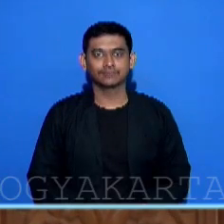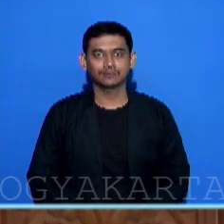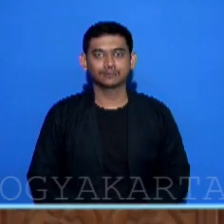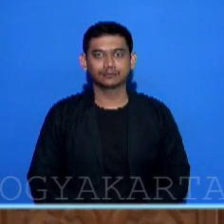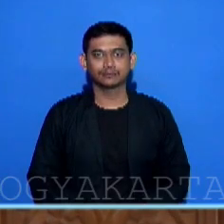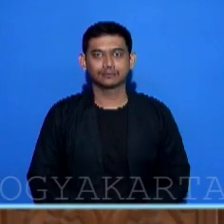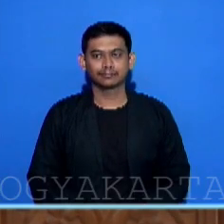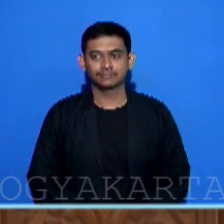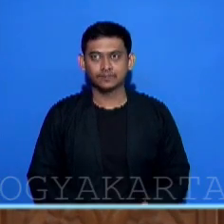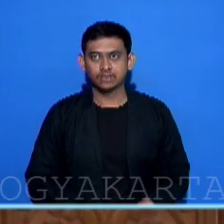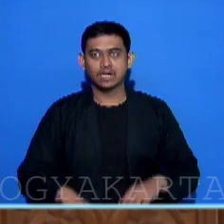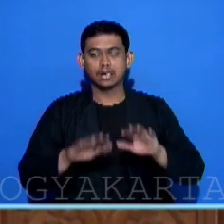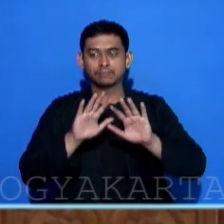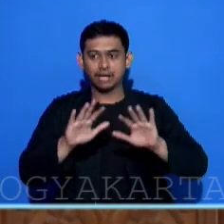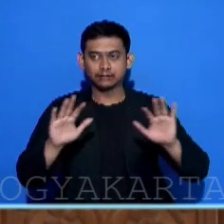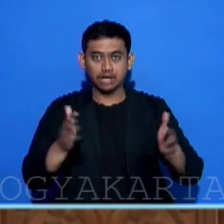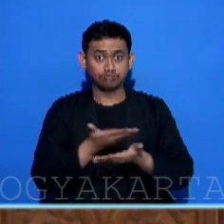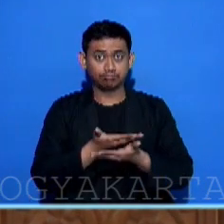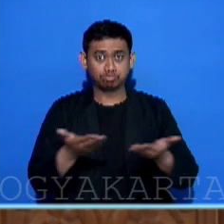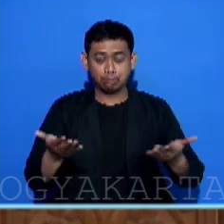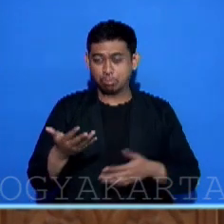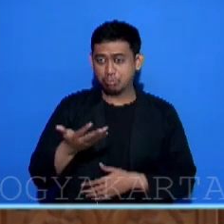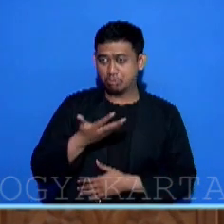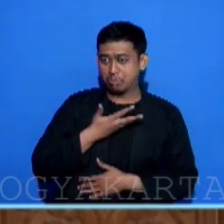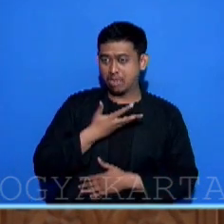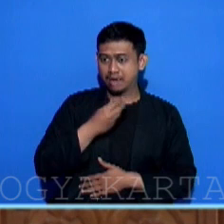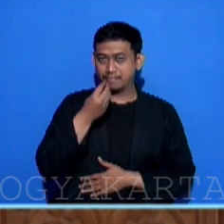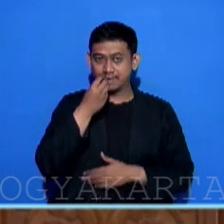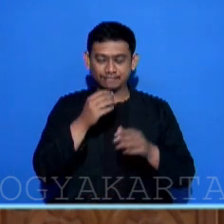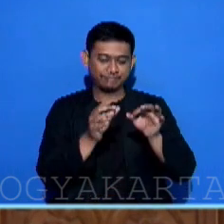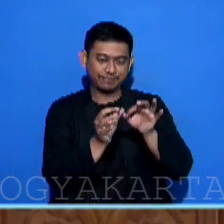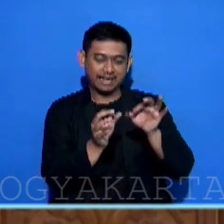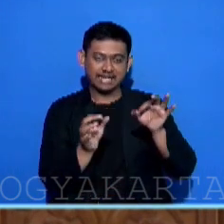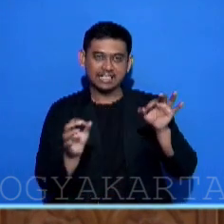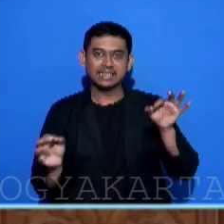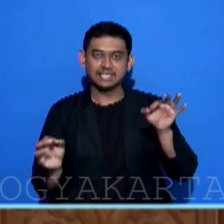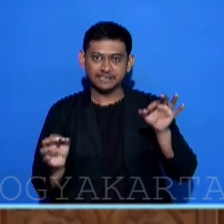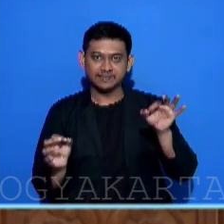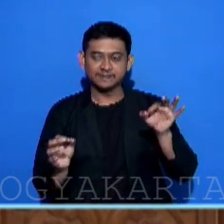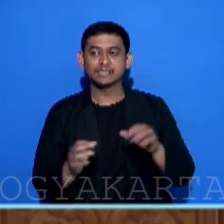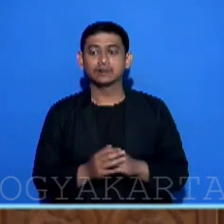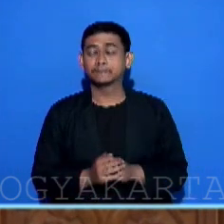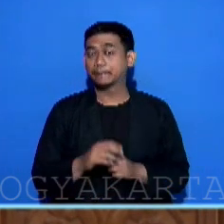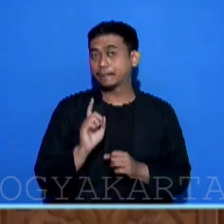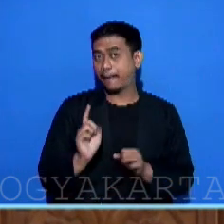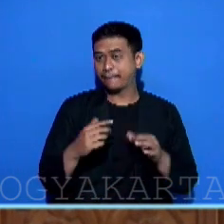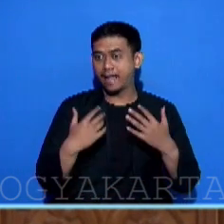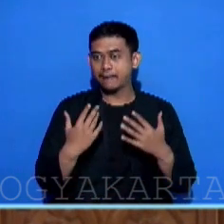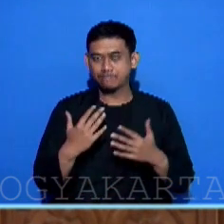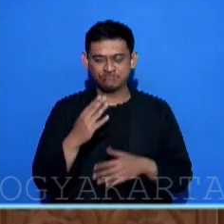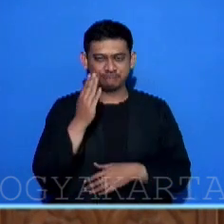pamirs kathah tiang ingkang Remen P nangingoten kanwadan Kajeng met